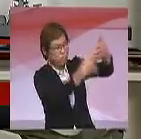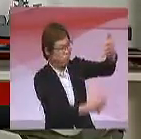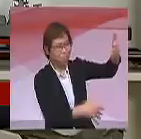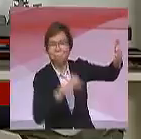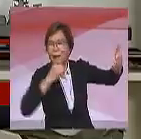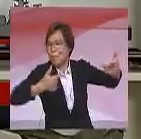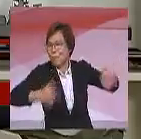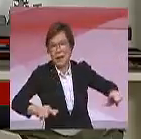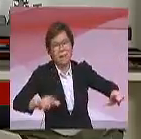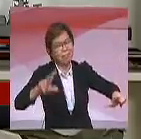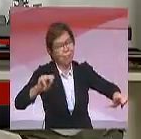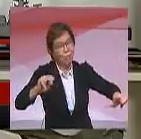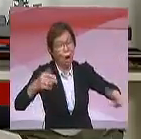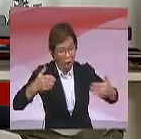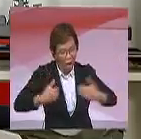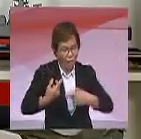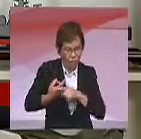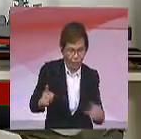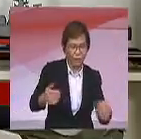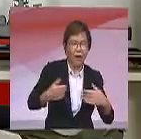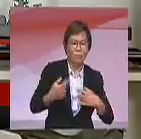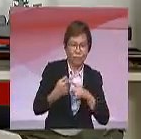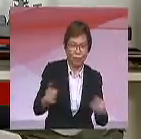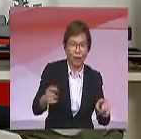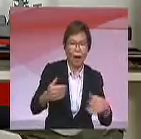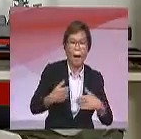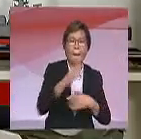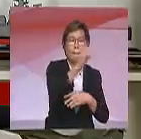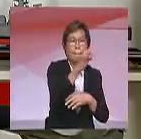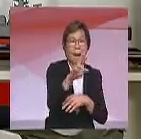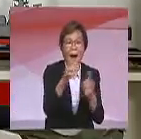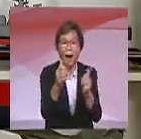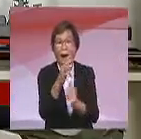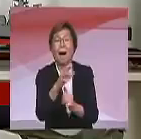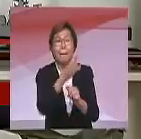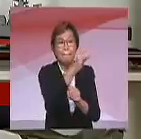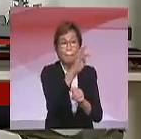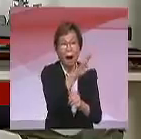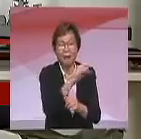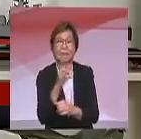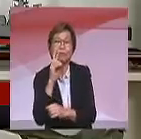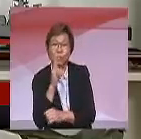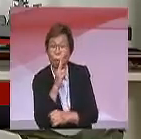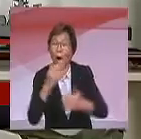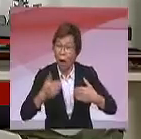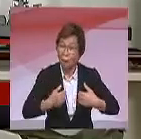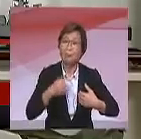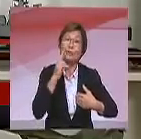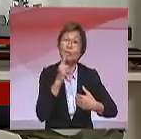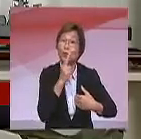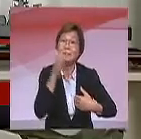tahu, tapi ada beza di antara bar tu dengan restoran. Ada restoran bukan